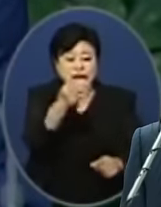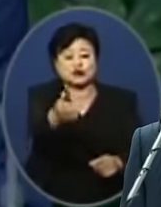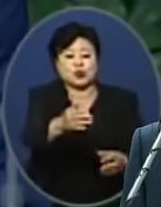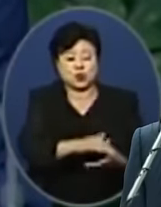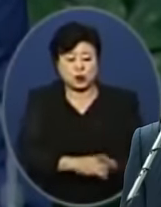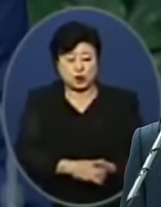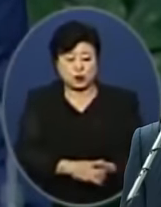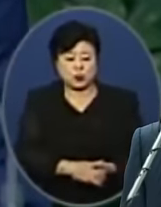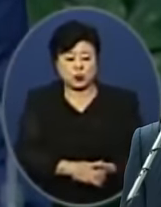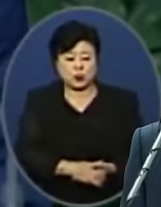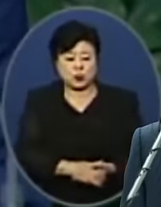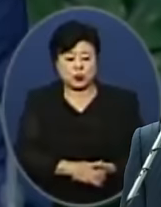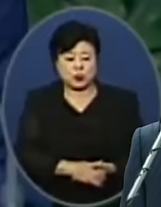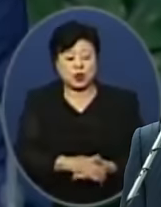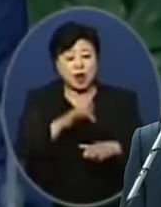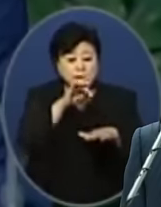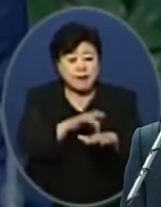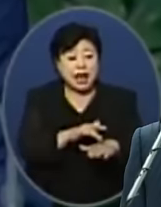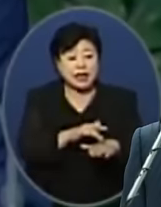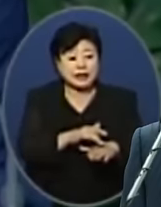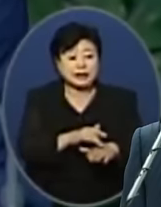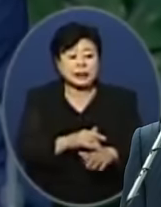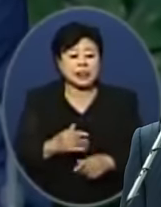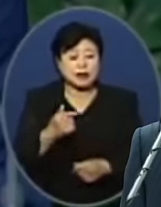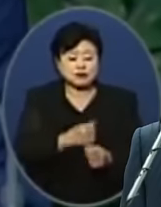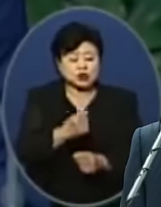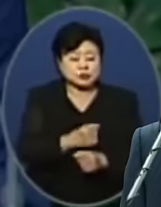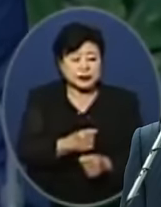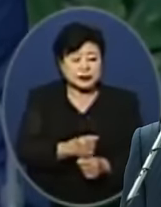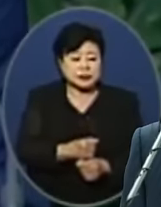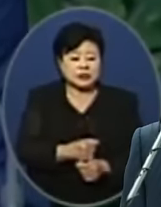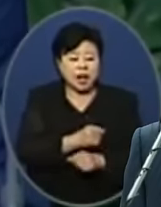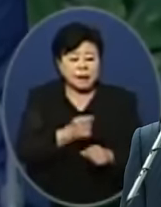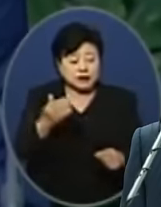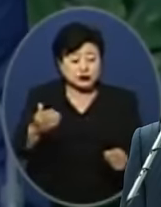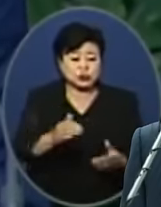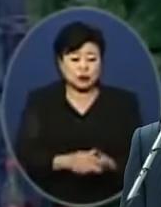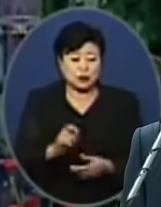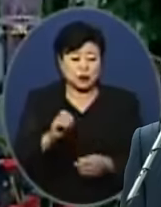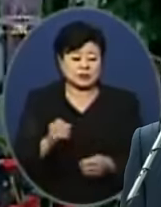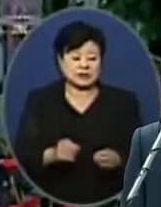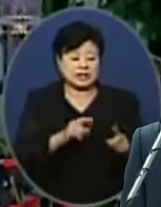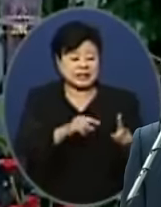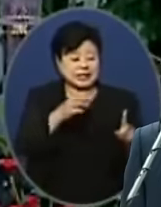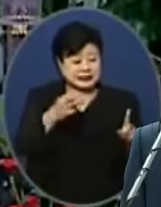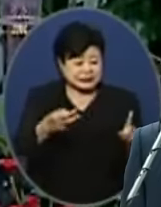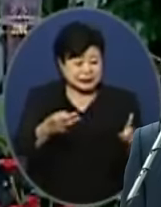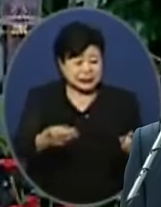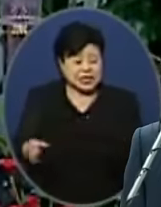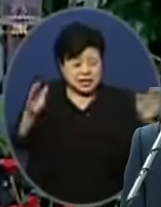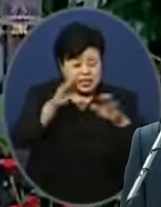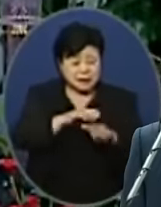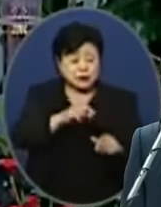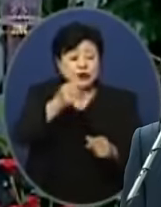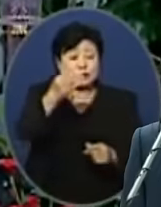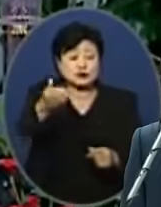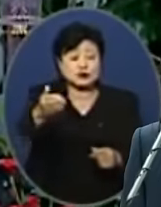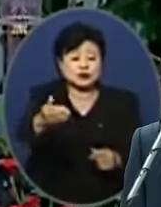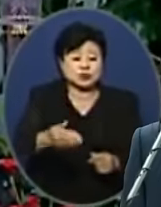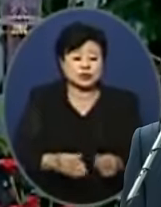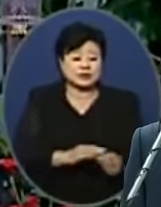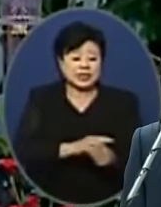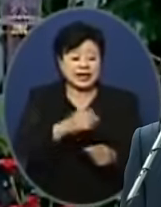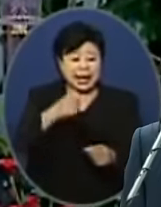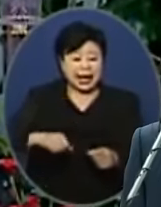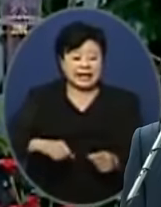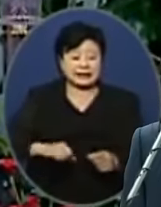주시는 것입니다. 마귀의 묶임에서 해방을 시키는 것입니다. 골로새서 1장 23절에 그가 우리를 흑암의 권세에서 건져내사 그 사랑의